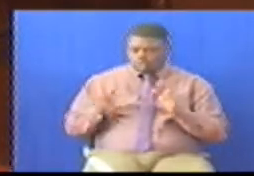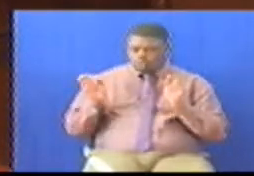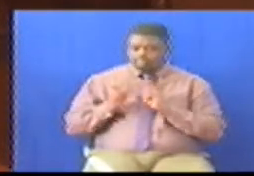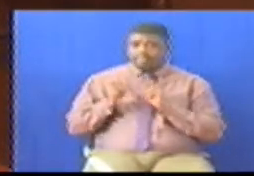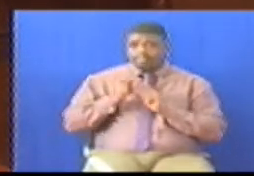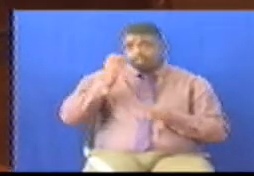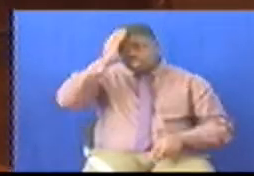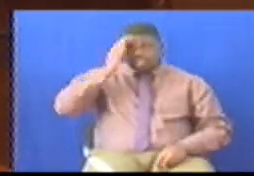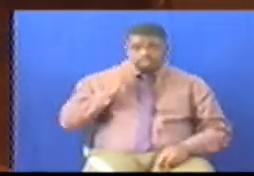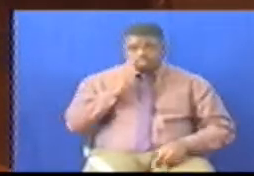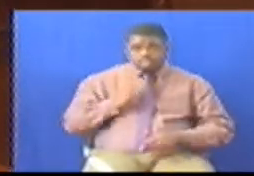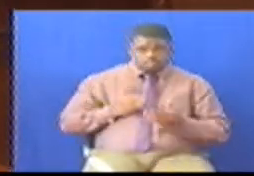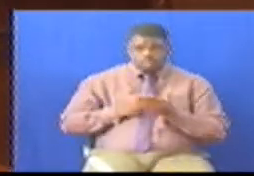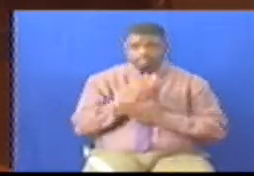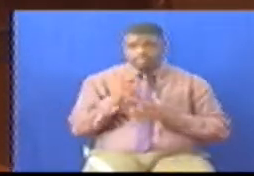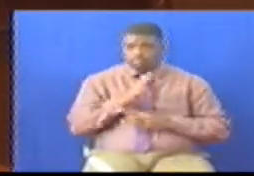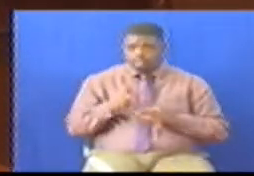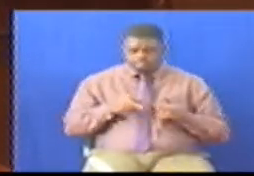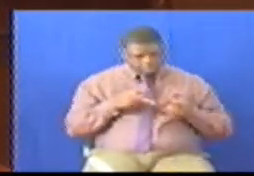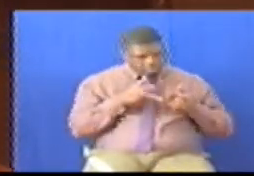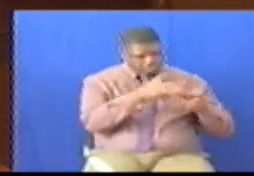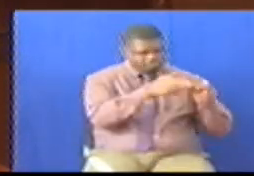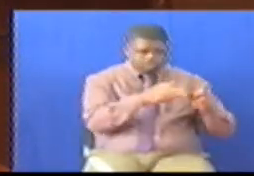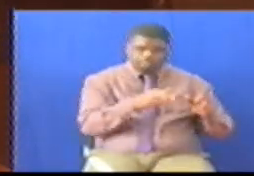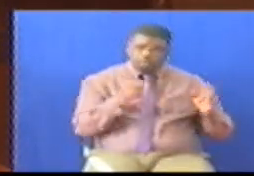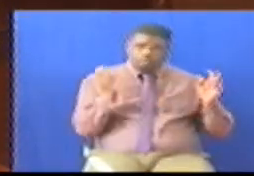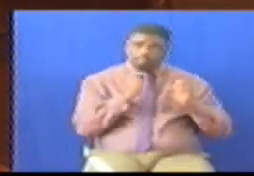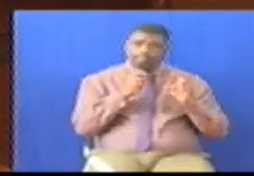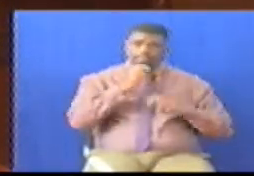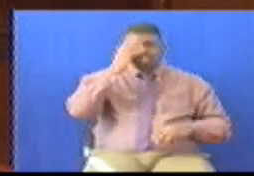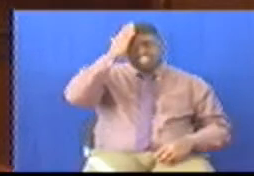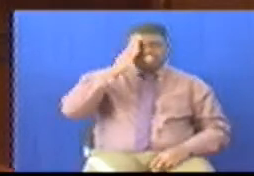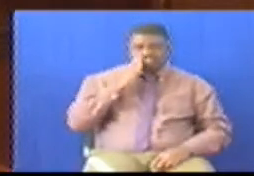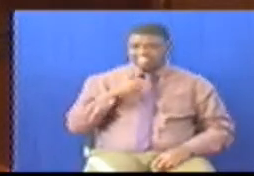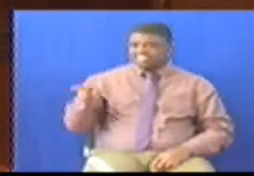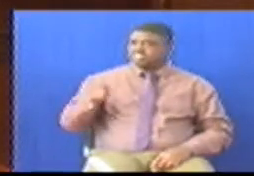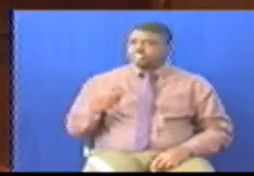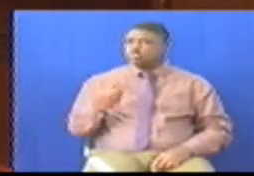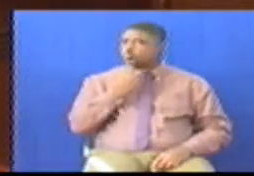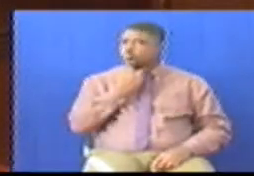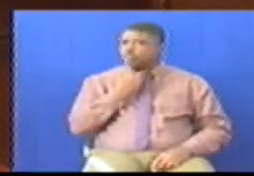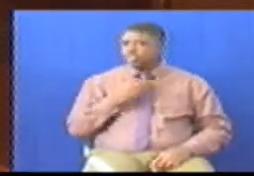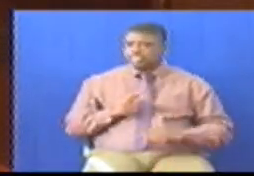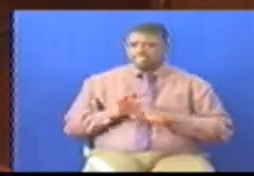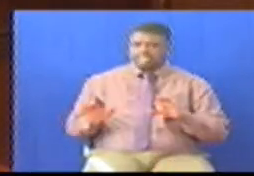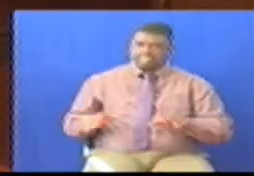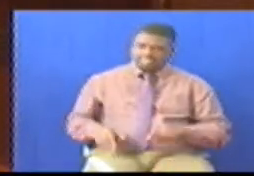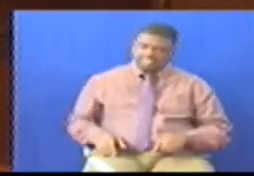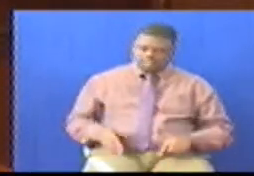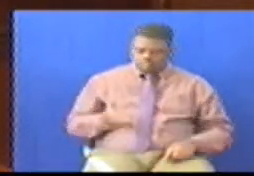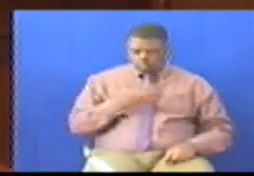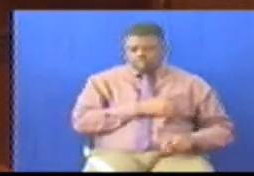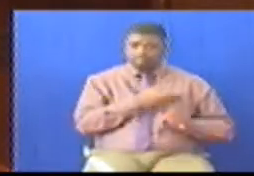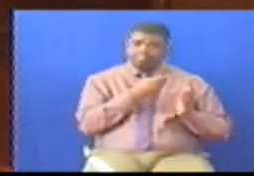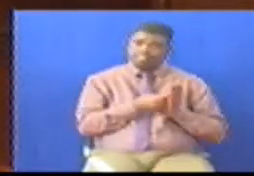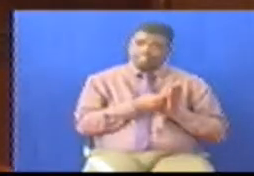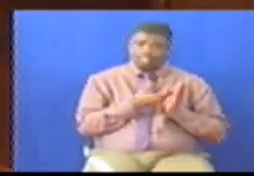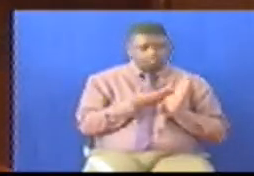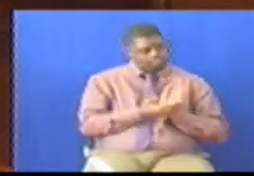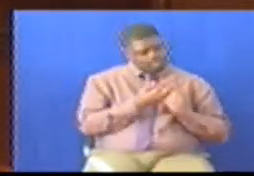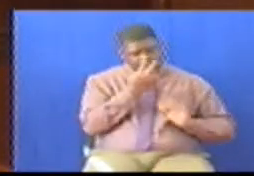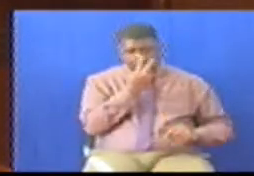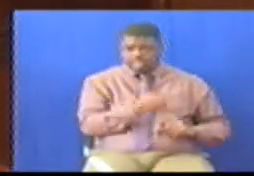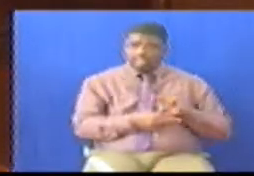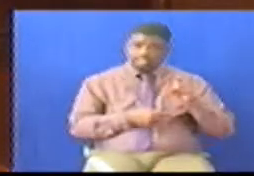utake utapita wapi kwenda kukata huo umeme jeshini? Kwa hiyo utaona kabisa kwamba tayari hicho ni kikwazo. Kwa hiyo nimuombe sana waziri wa fedha aangalie